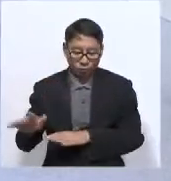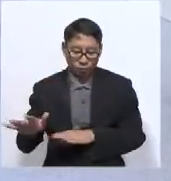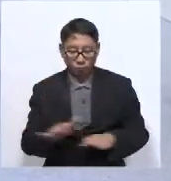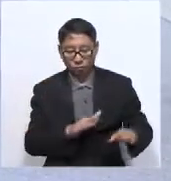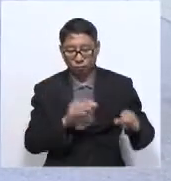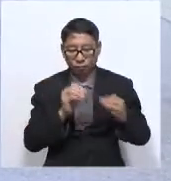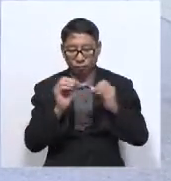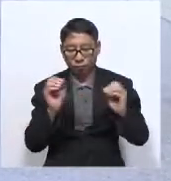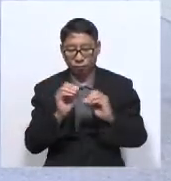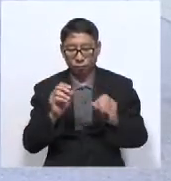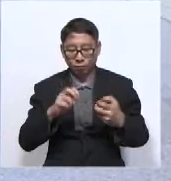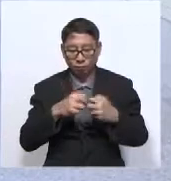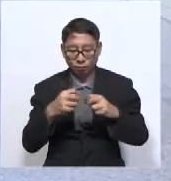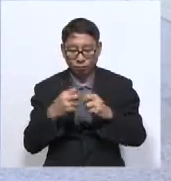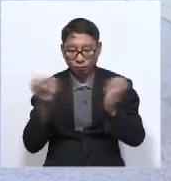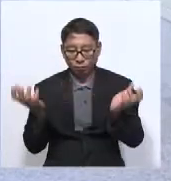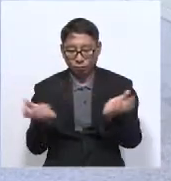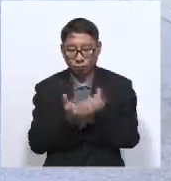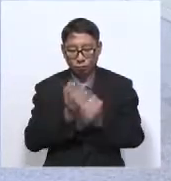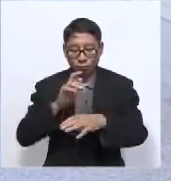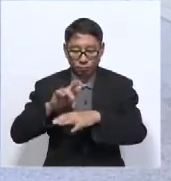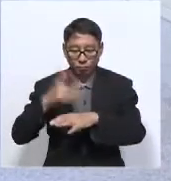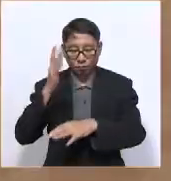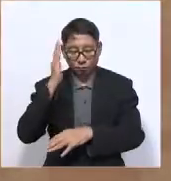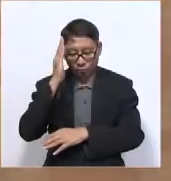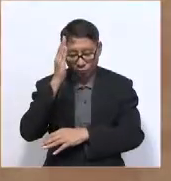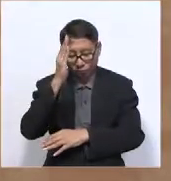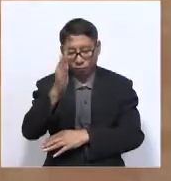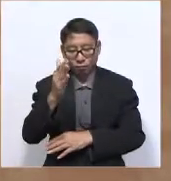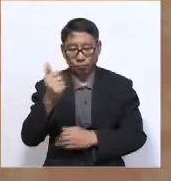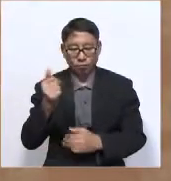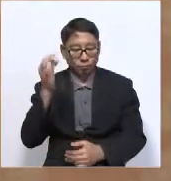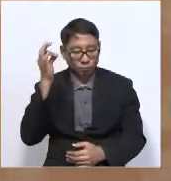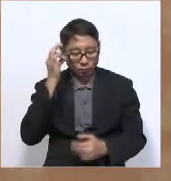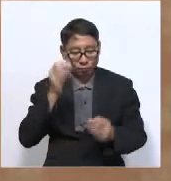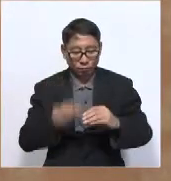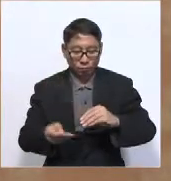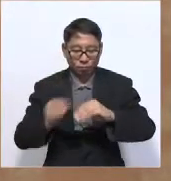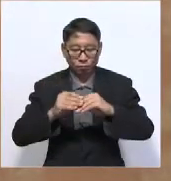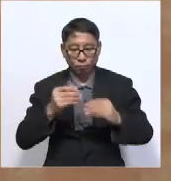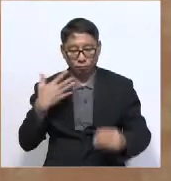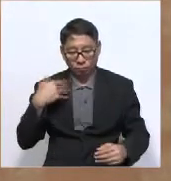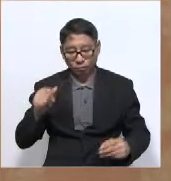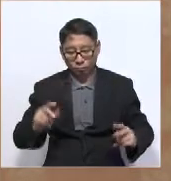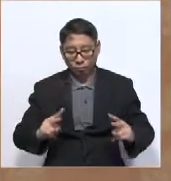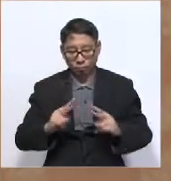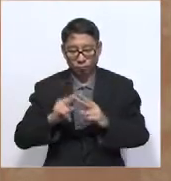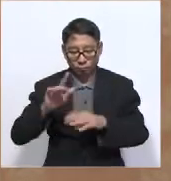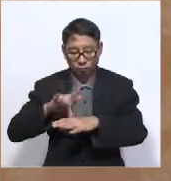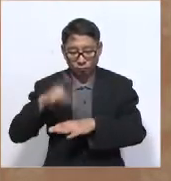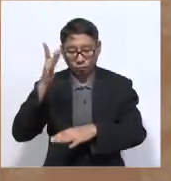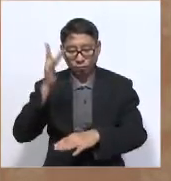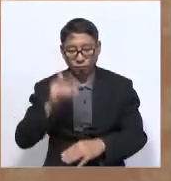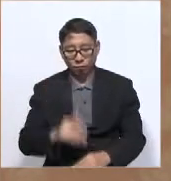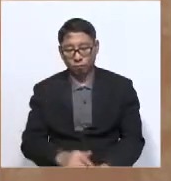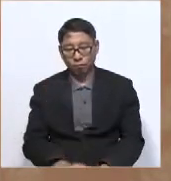านี้ให้ดีๆเนี่ยก็อาจจะส่งผลต่อทรัพยากรธรรมชาติในระยะยาวได้ฟังประเด็นนี้เพิ่มเติมจากอธิบดีกรมทรัพยากรธรณี